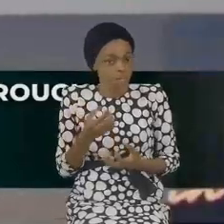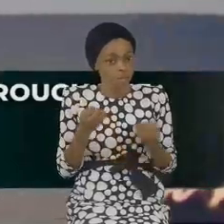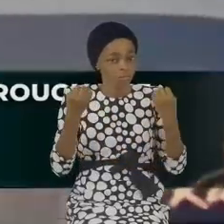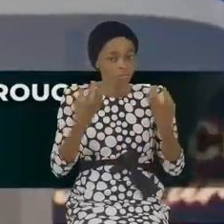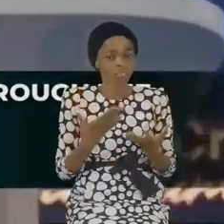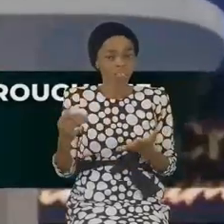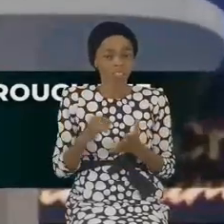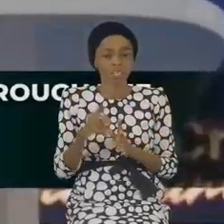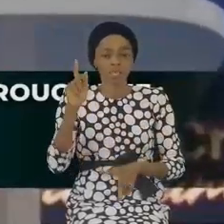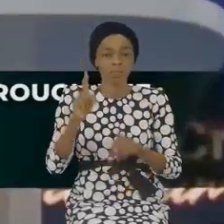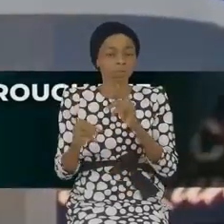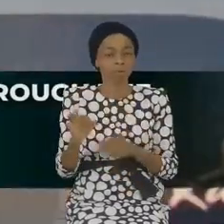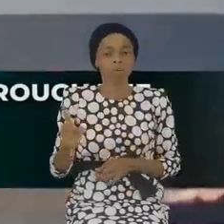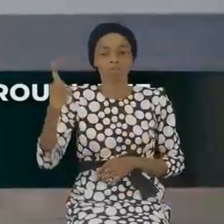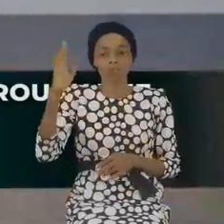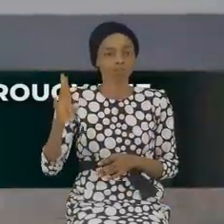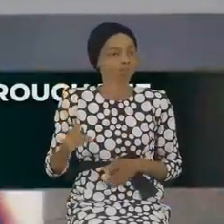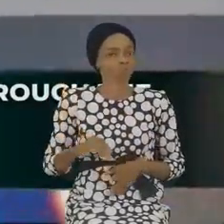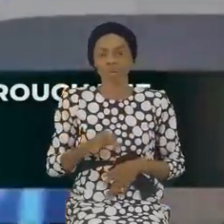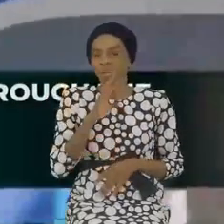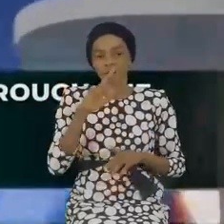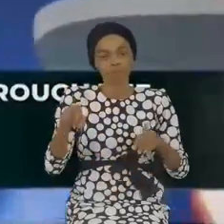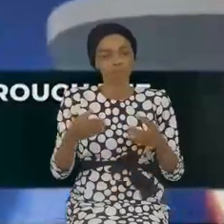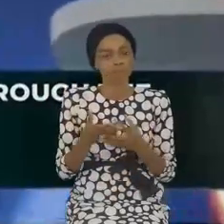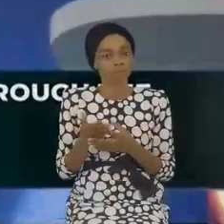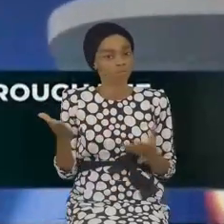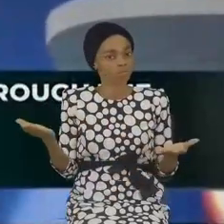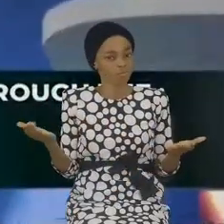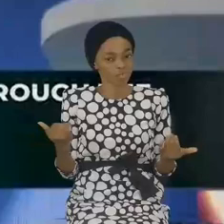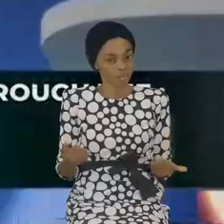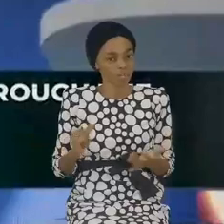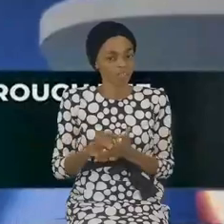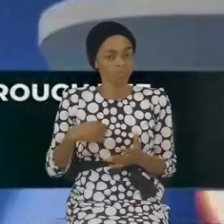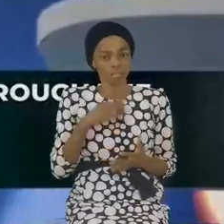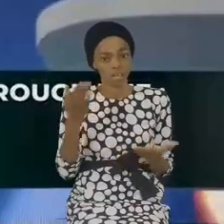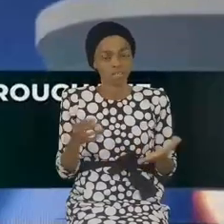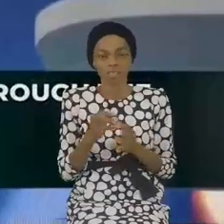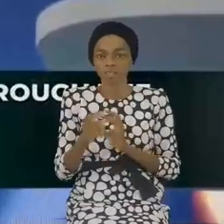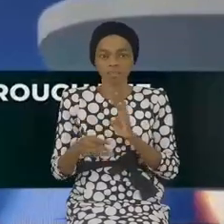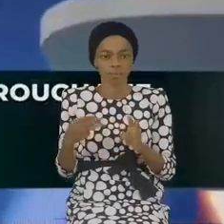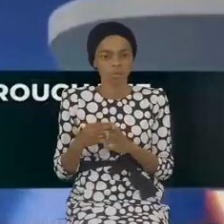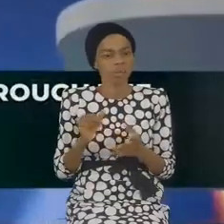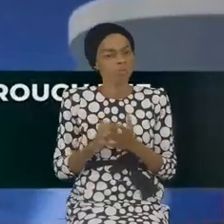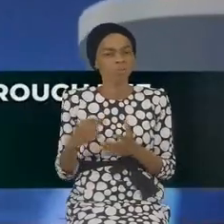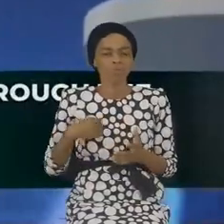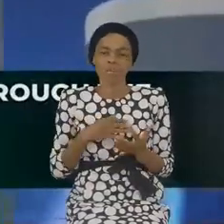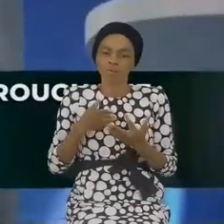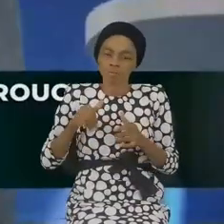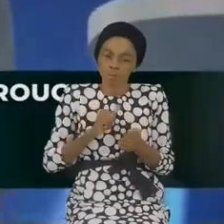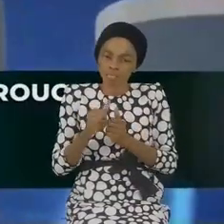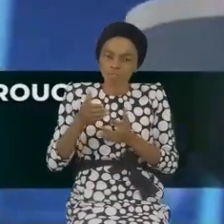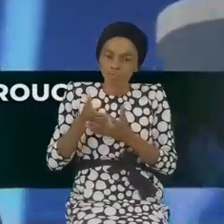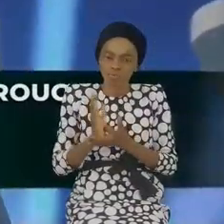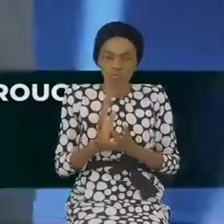Plusieurs choses que le peuple de Dieu doit endurer pendant que nous sommes dans le monde. Mais nous passons. Nous ne